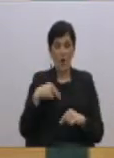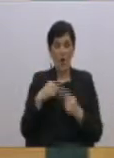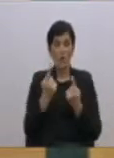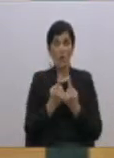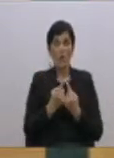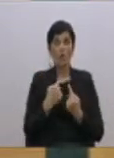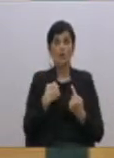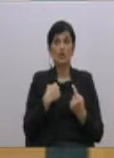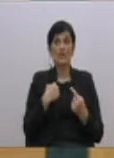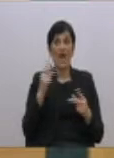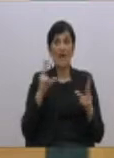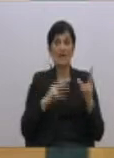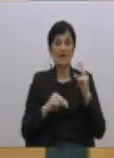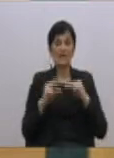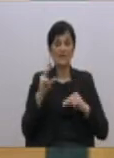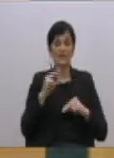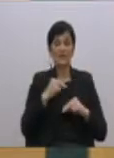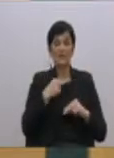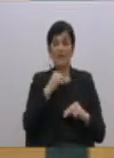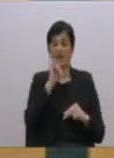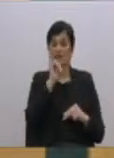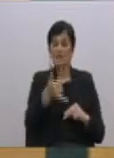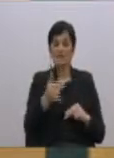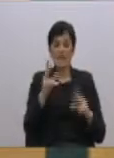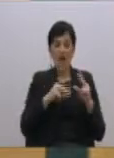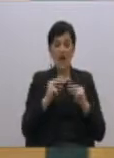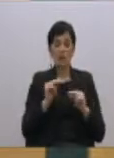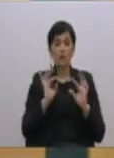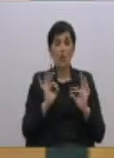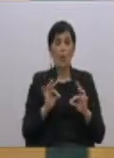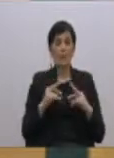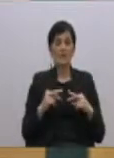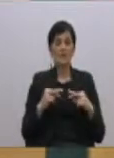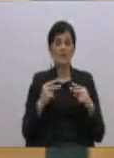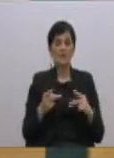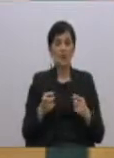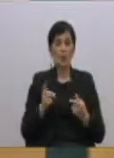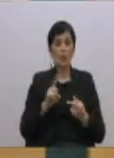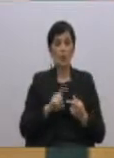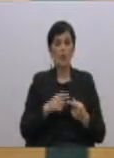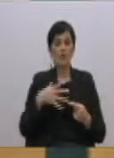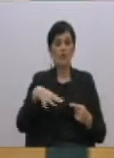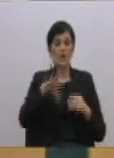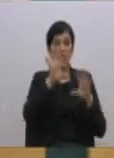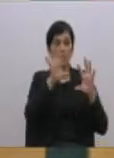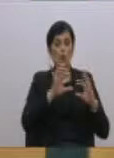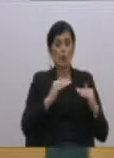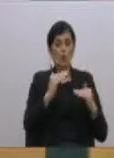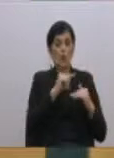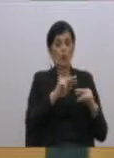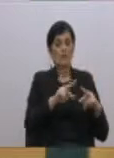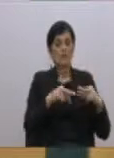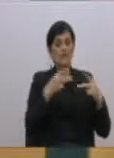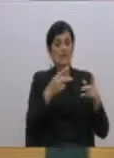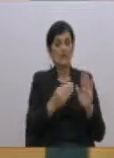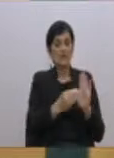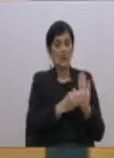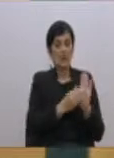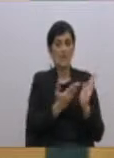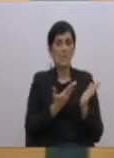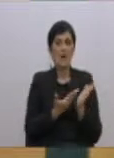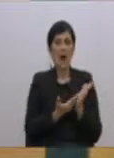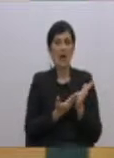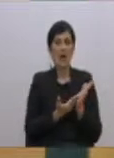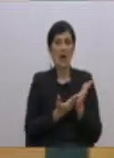ჩვენ ვითვალისწინებთ იმ ცვლილებებს, ვერ ვითვალისწინებთ ობიექტურად იმ ცვლილებებს, რომელიც უკავშირდება საქართველოს კონსტიტუციაში ცვლილების შეტანის საკითხს. მაგალითად,